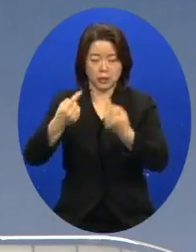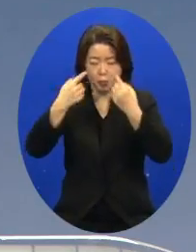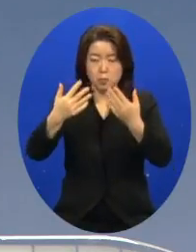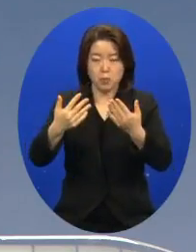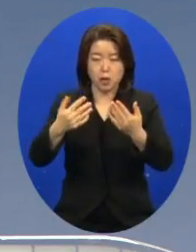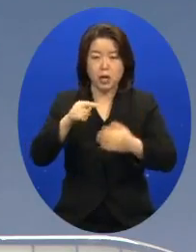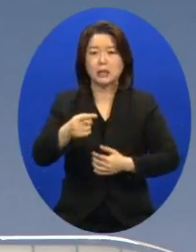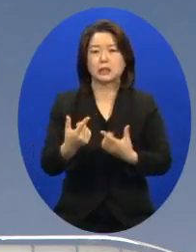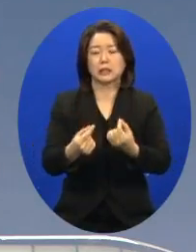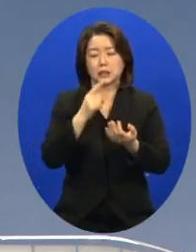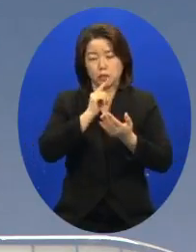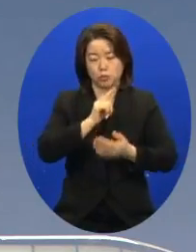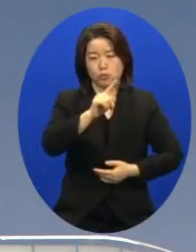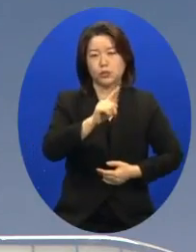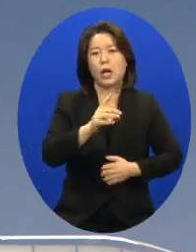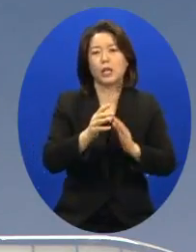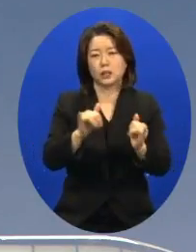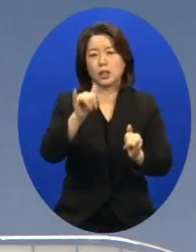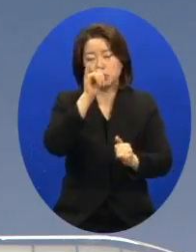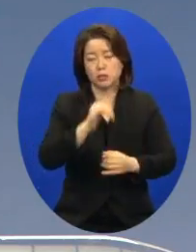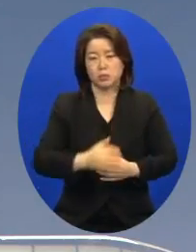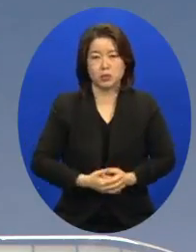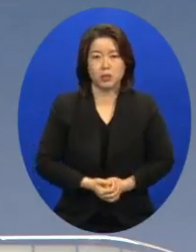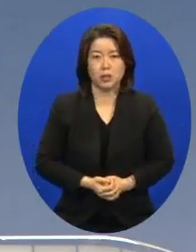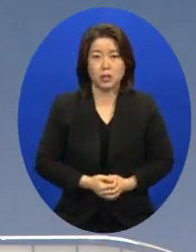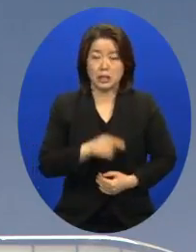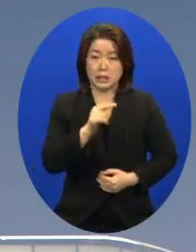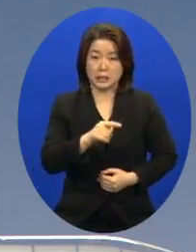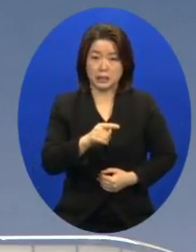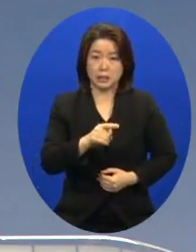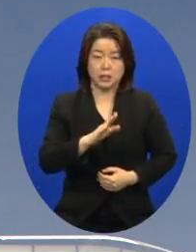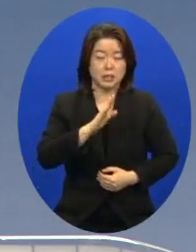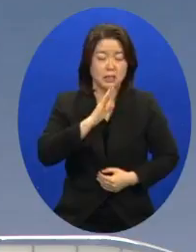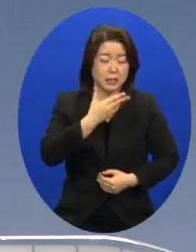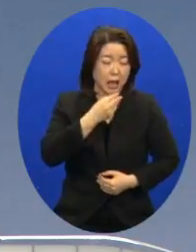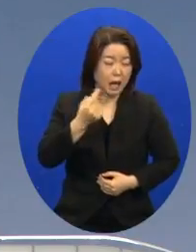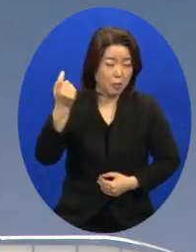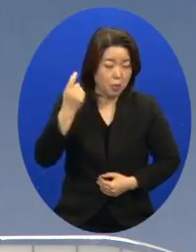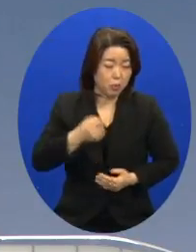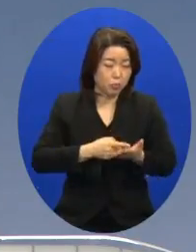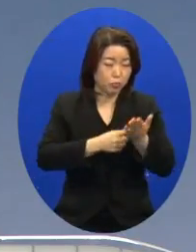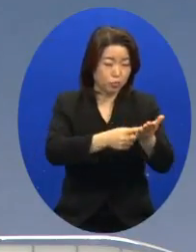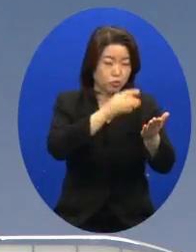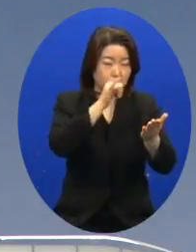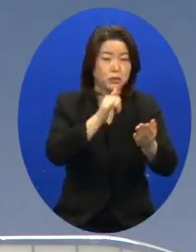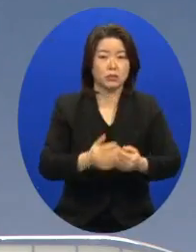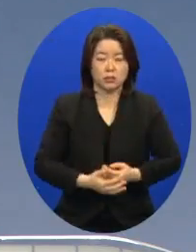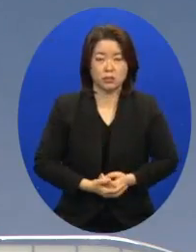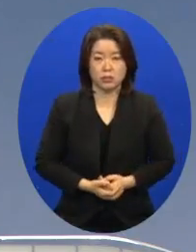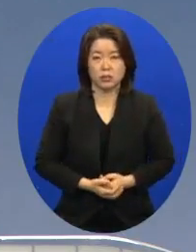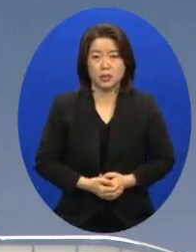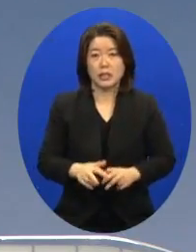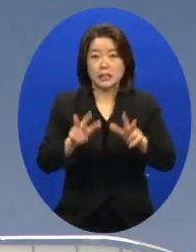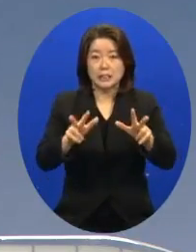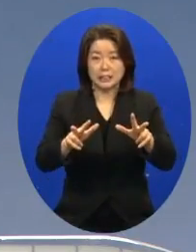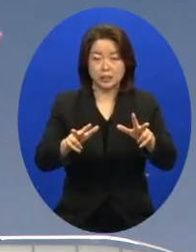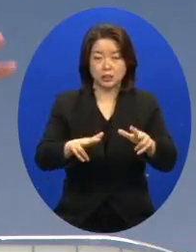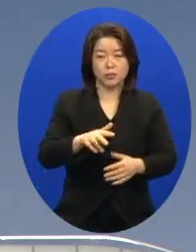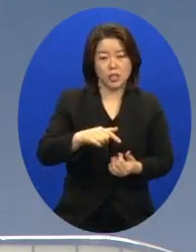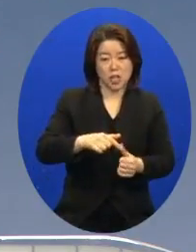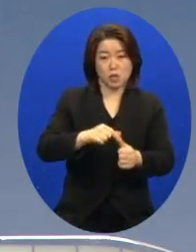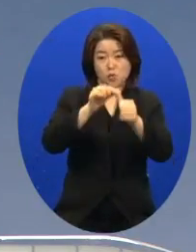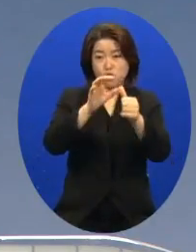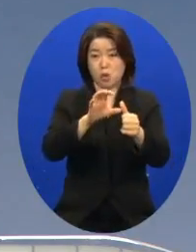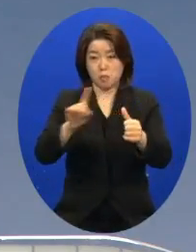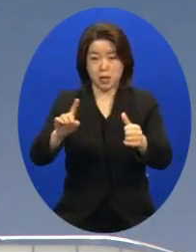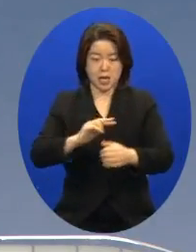이렇게 주장하는 사람들이 있었던 것이다 그걸 참 복음 이라고 주장하는 사람들이 있었어 지금 구원파 이단